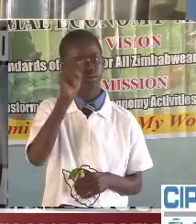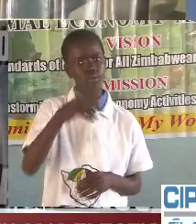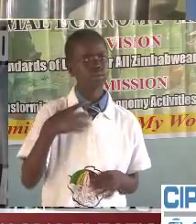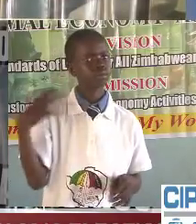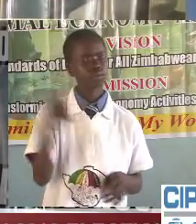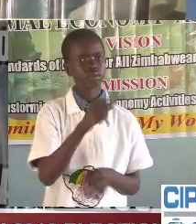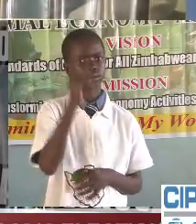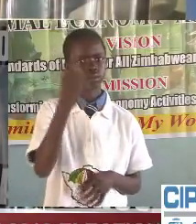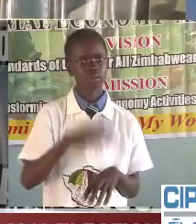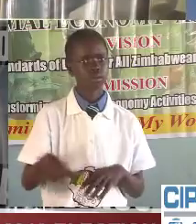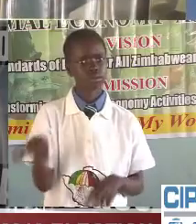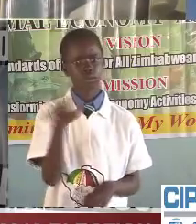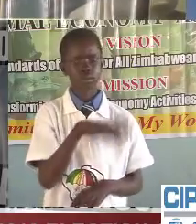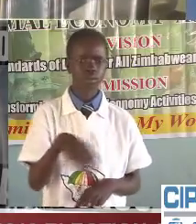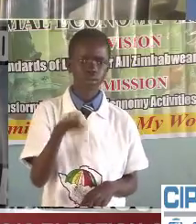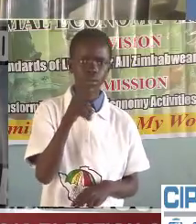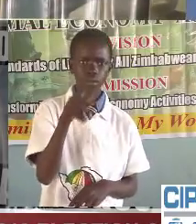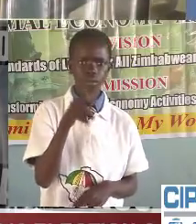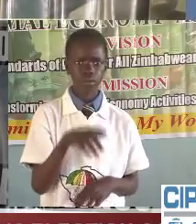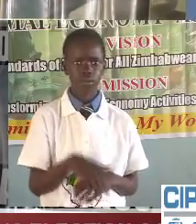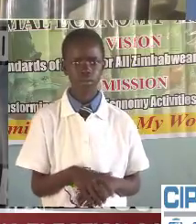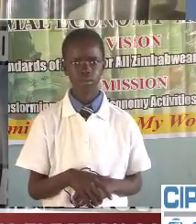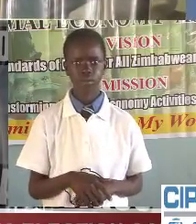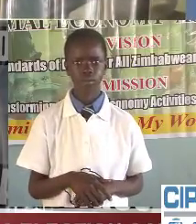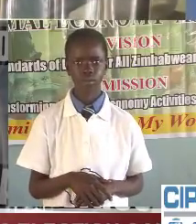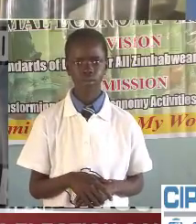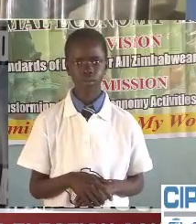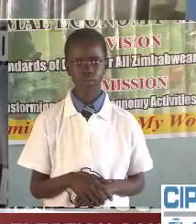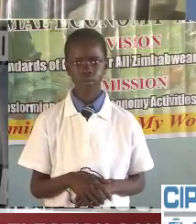tichabata atinoti isusu